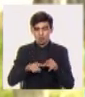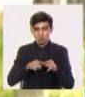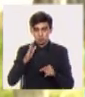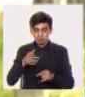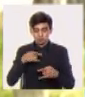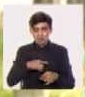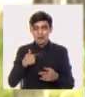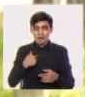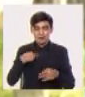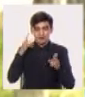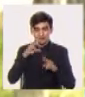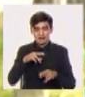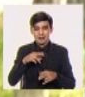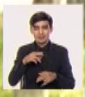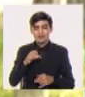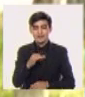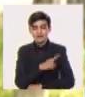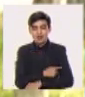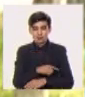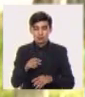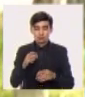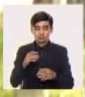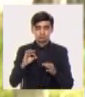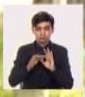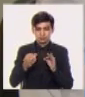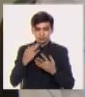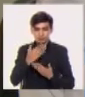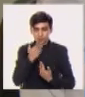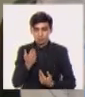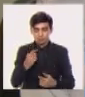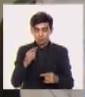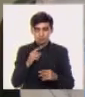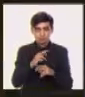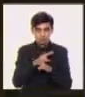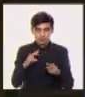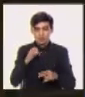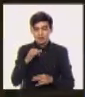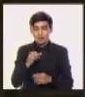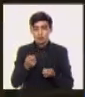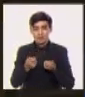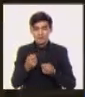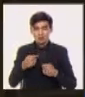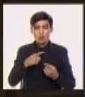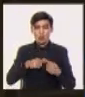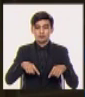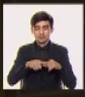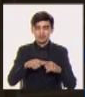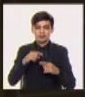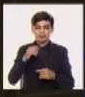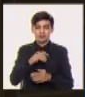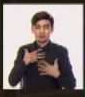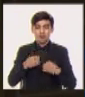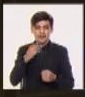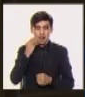и я не знаю даже, врачи пока ничего не могут об этом сказать. В управлении общественного здоровья Алматы нам ответили, что в